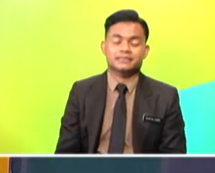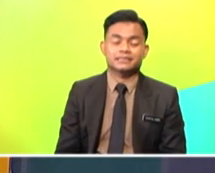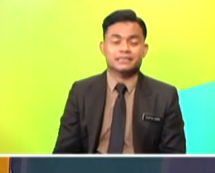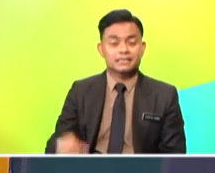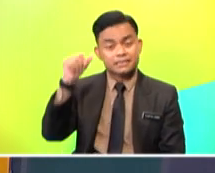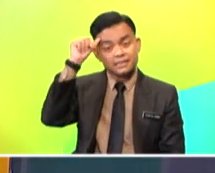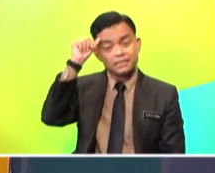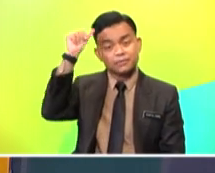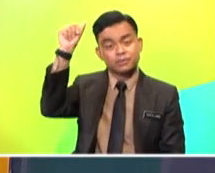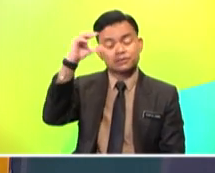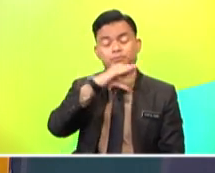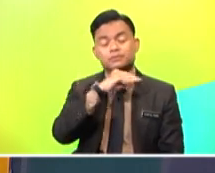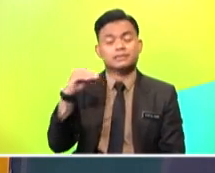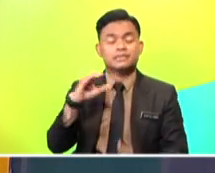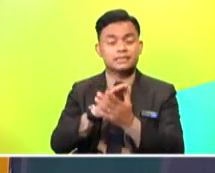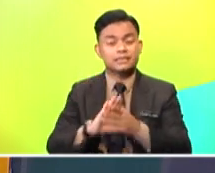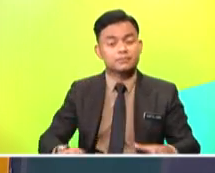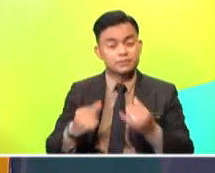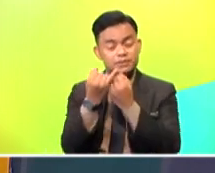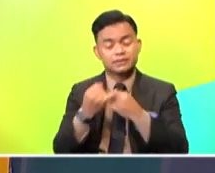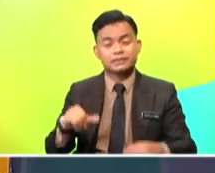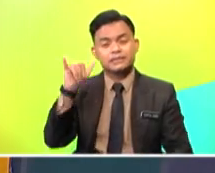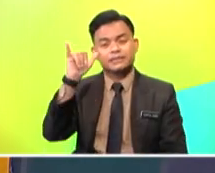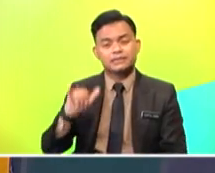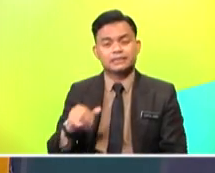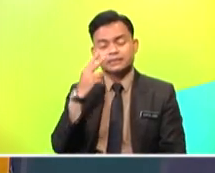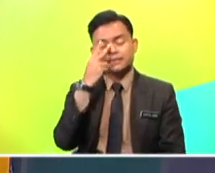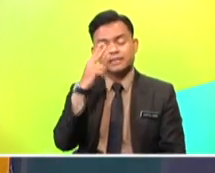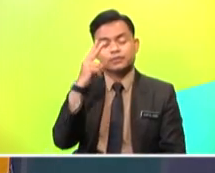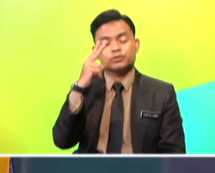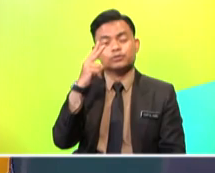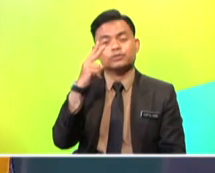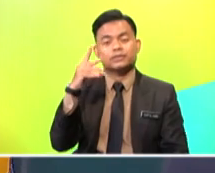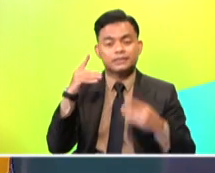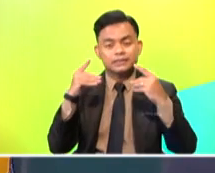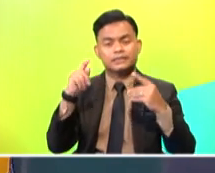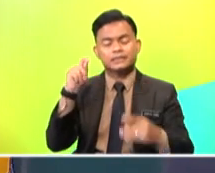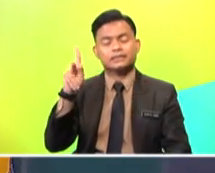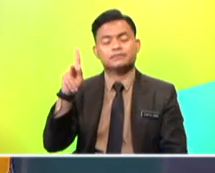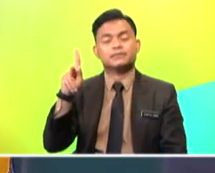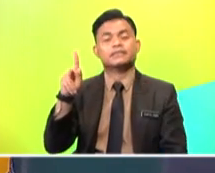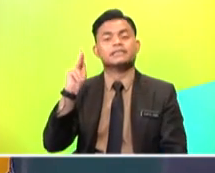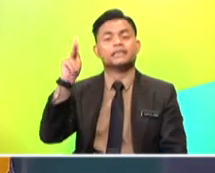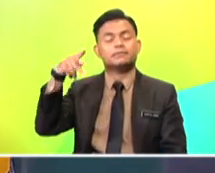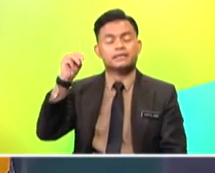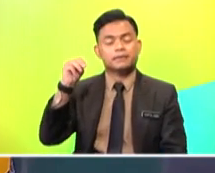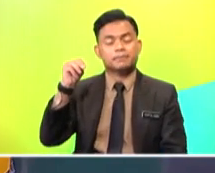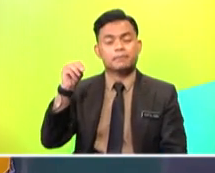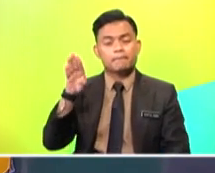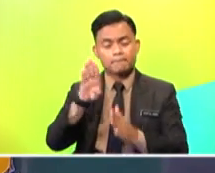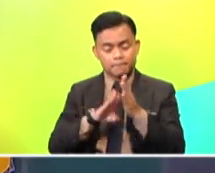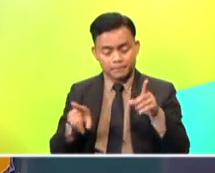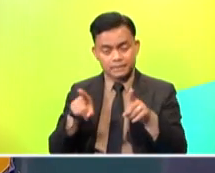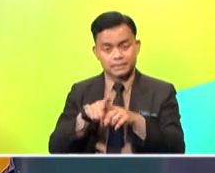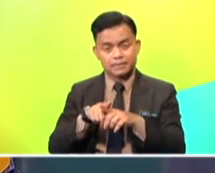sejahtera kepada semua yang sedang menyaksikan Didik TV KPM bersama saya pengacara anda Irfan Syahmi, dan hari ini kita akan belajar mengenai prasekolah